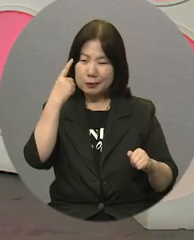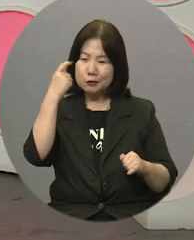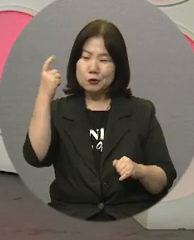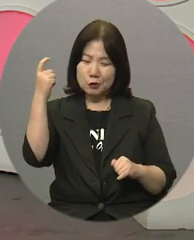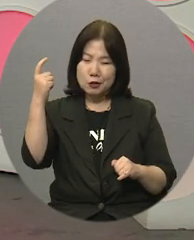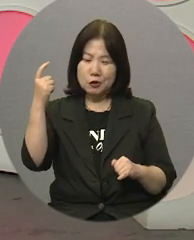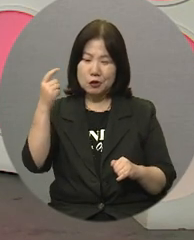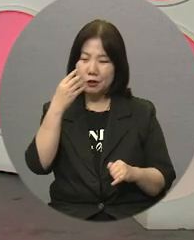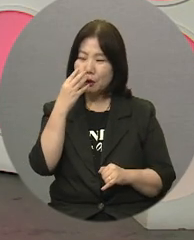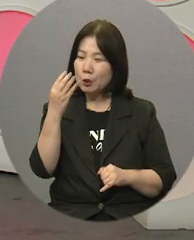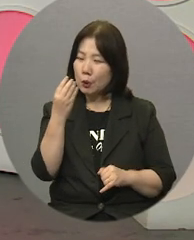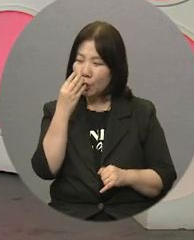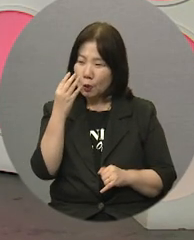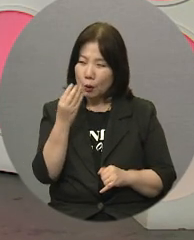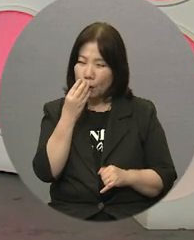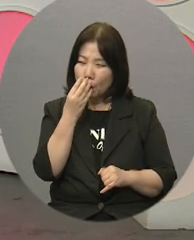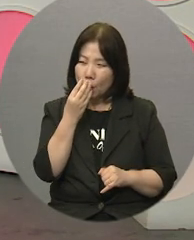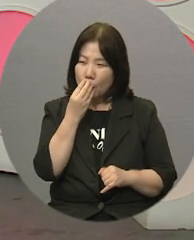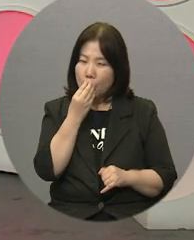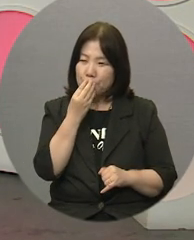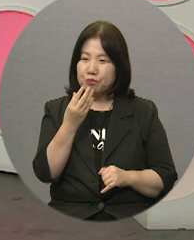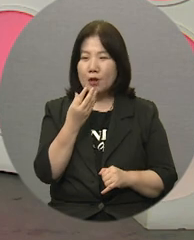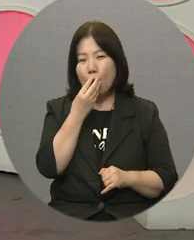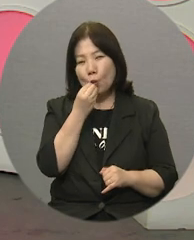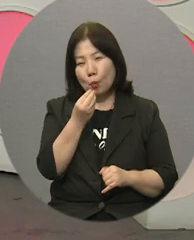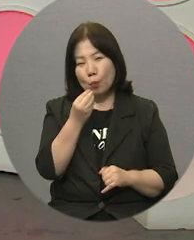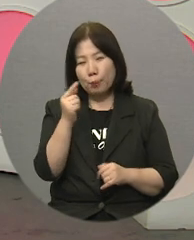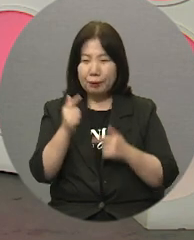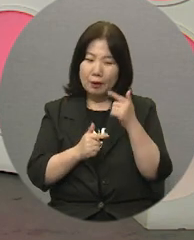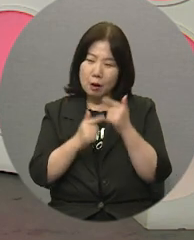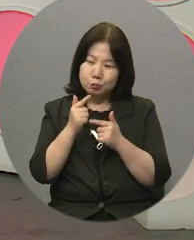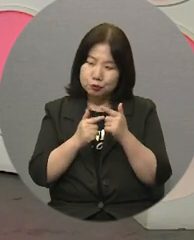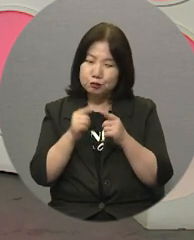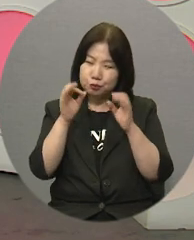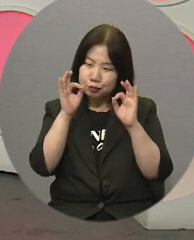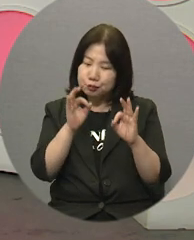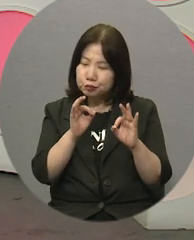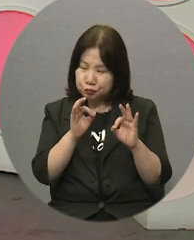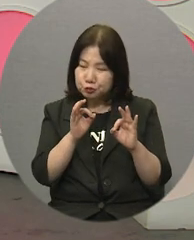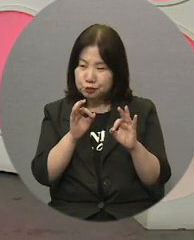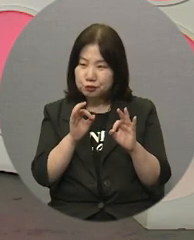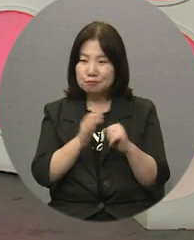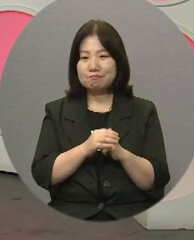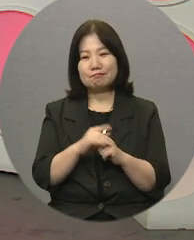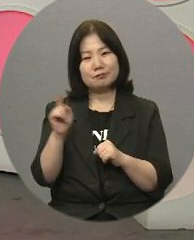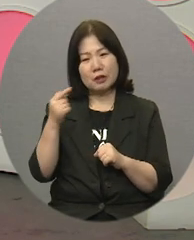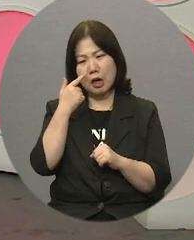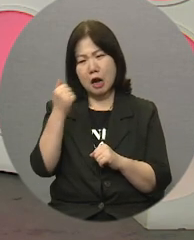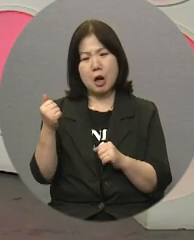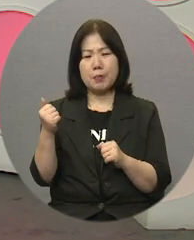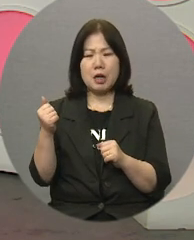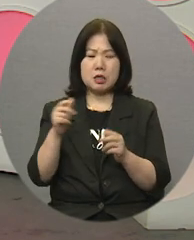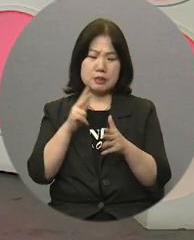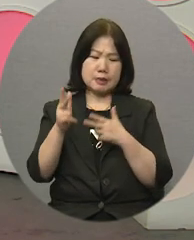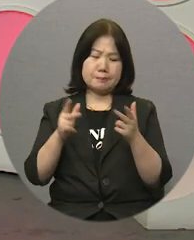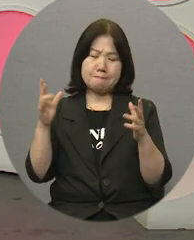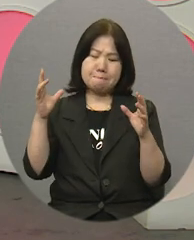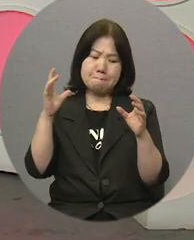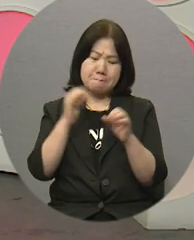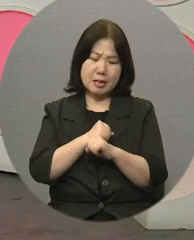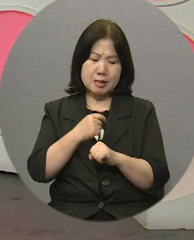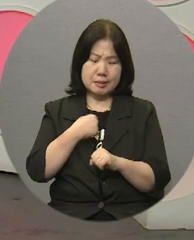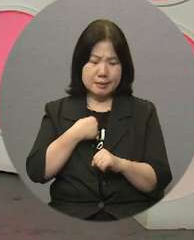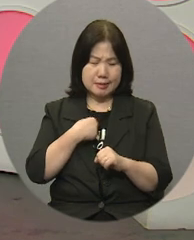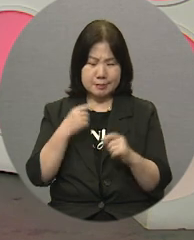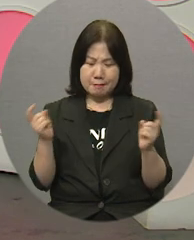추억이 감나무 가지를 보다 그렇죠. 보니 봄도 가을도 아빠의 사업이 망했을 때도 또 자신의